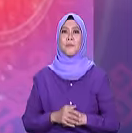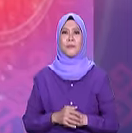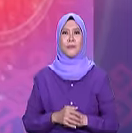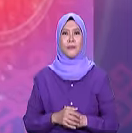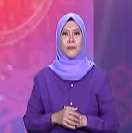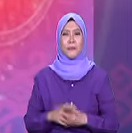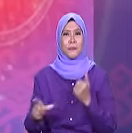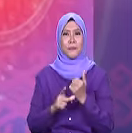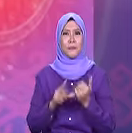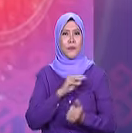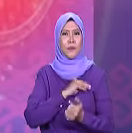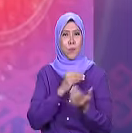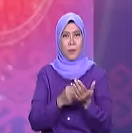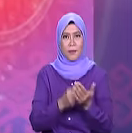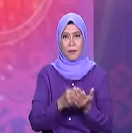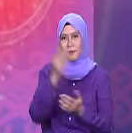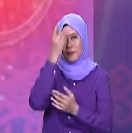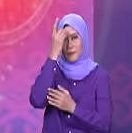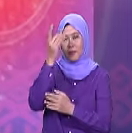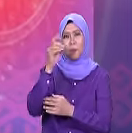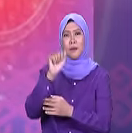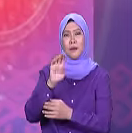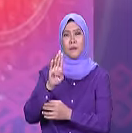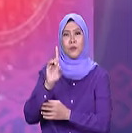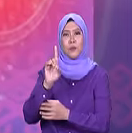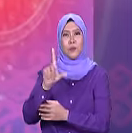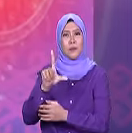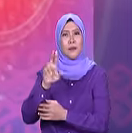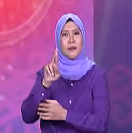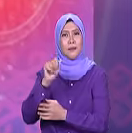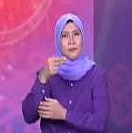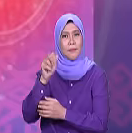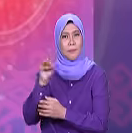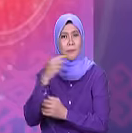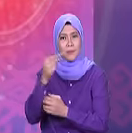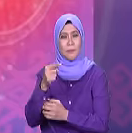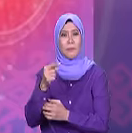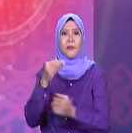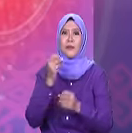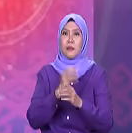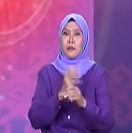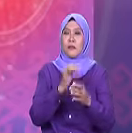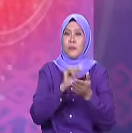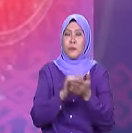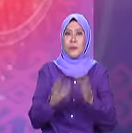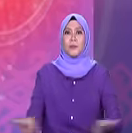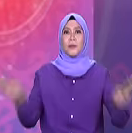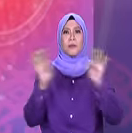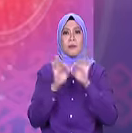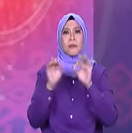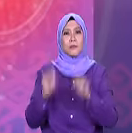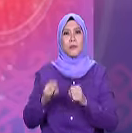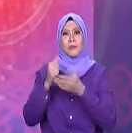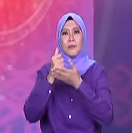PICK. Timbalan Menteri Kewangan Dato' Abdul Rahim Bakri berkata, inisiatif itu jelas sekali antara faktor penting yang